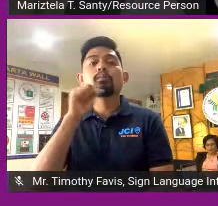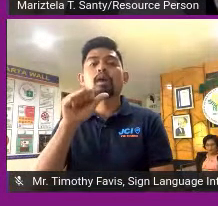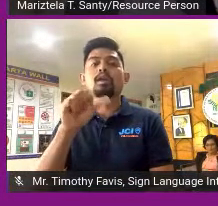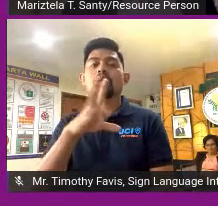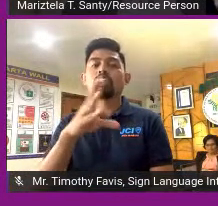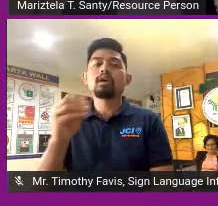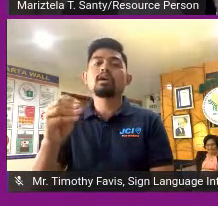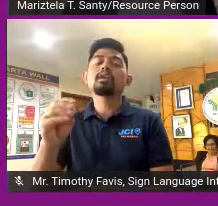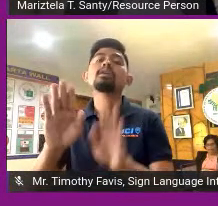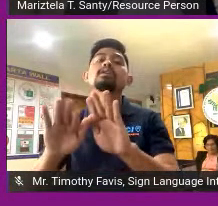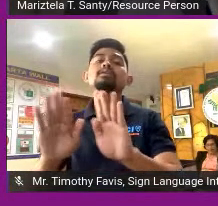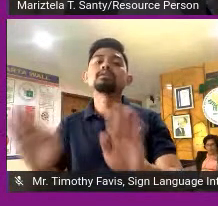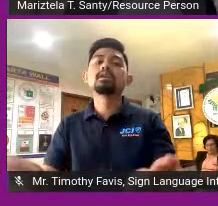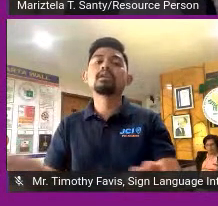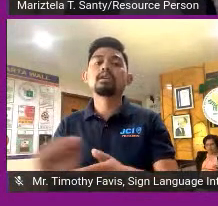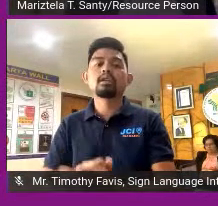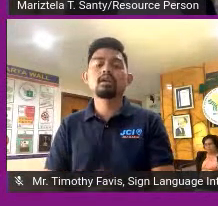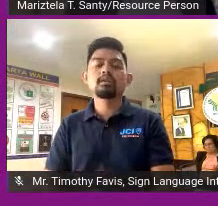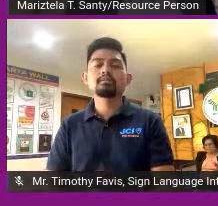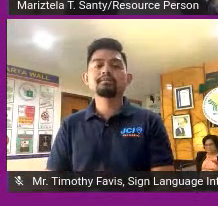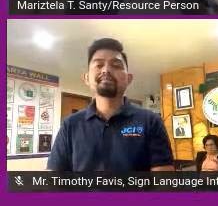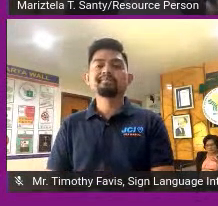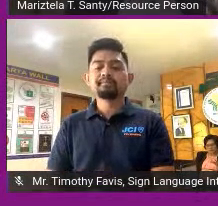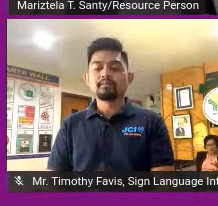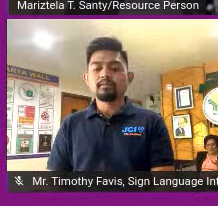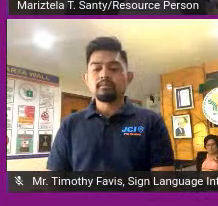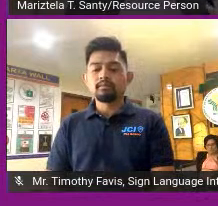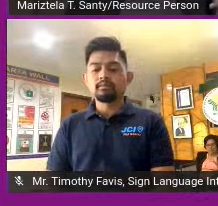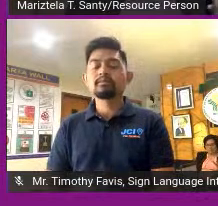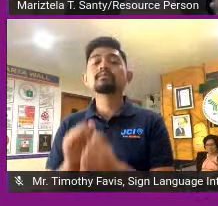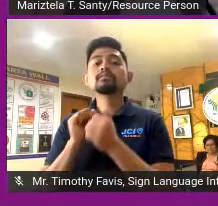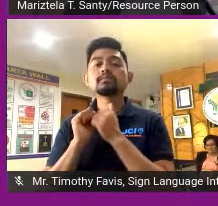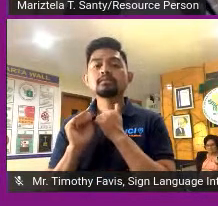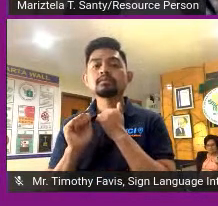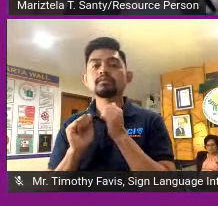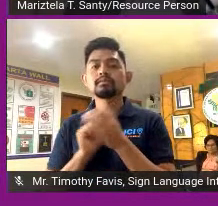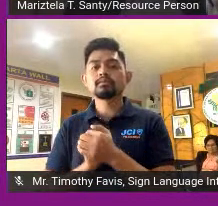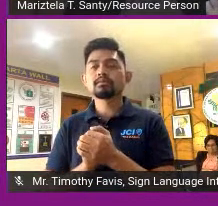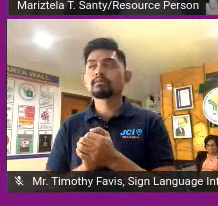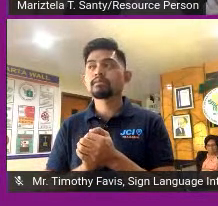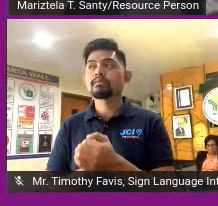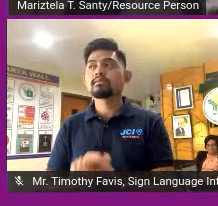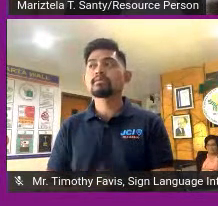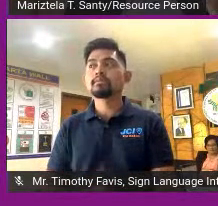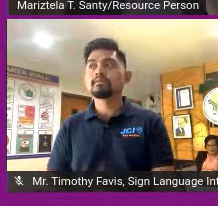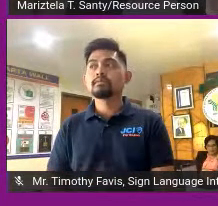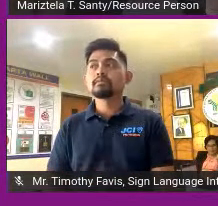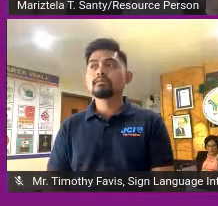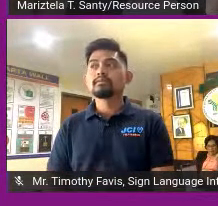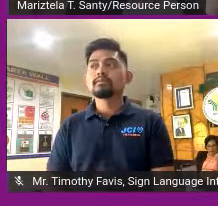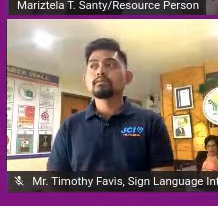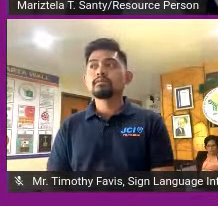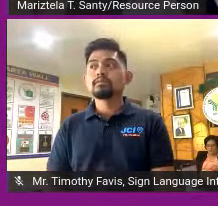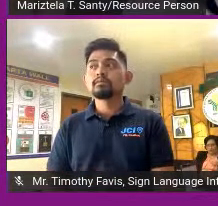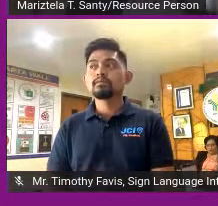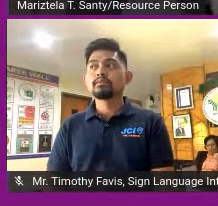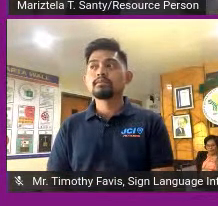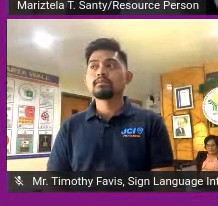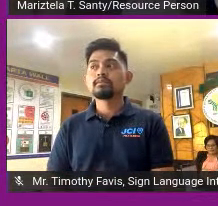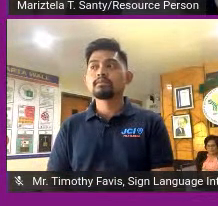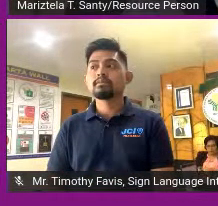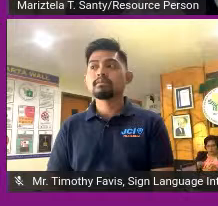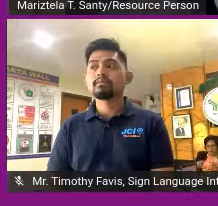So, ang ano po, ito ay isang na ano